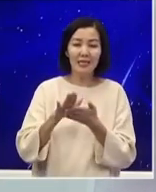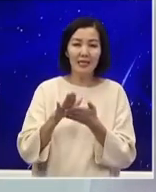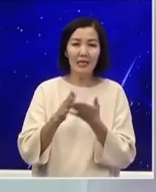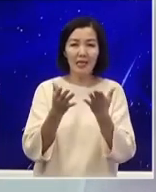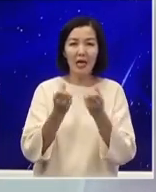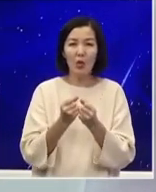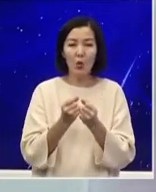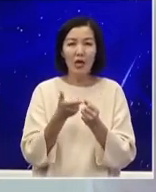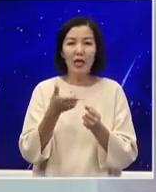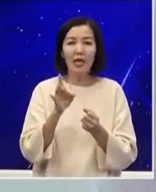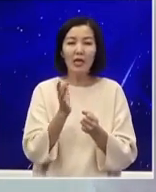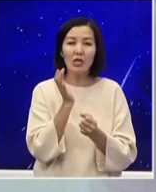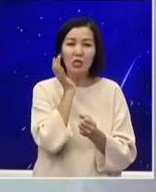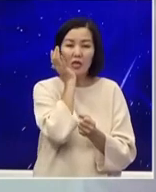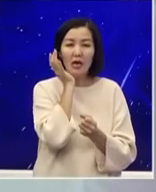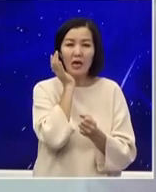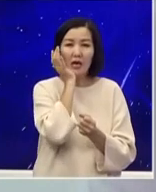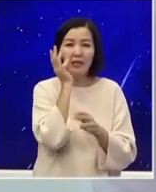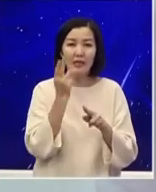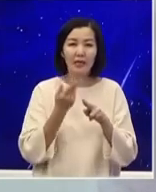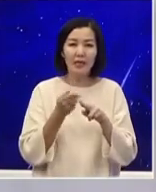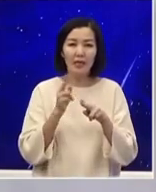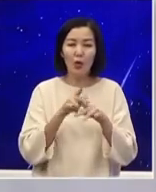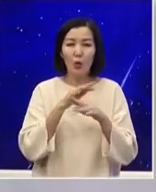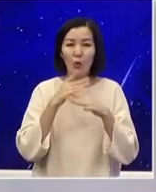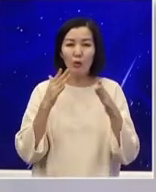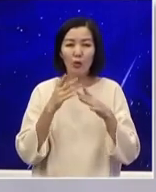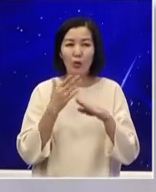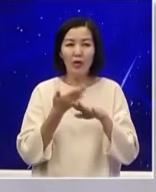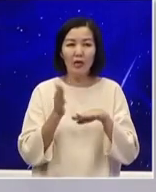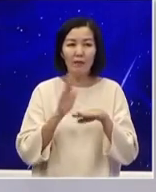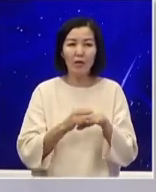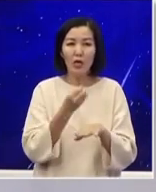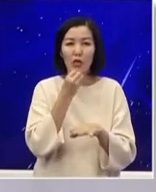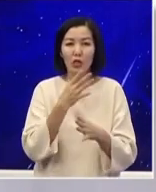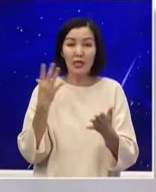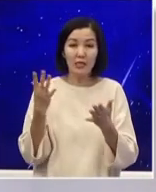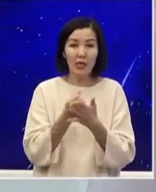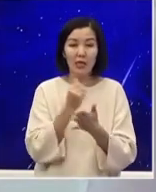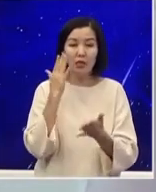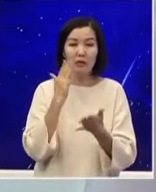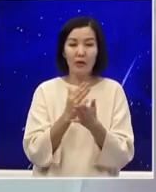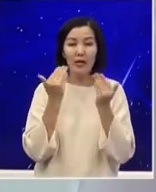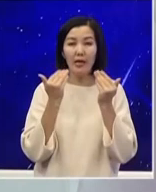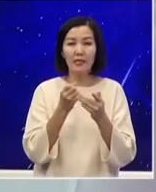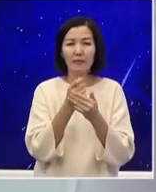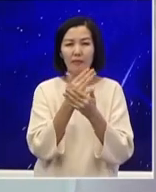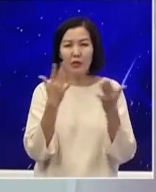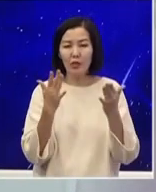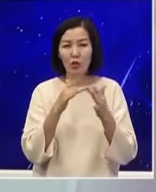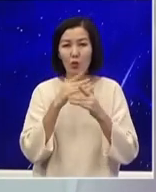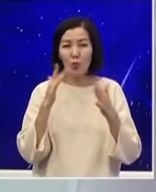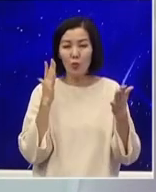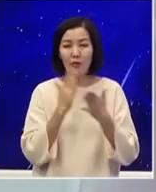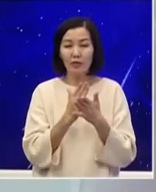грек жаңғағының микрокөбеуінде ең қиын процесс. Міне, біз жақсы нәтижеге қол жеткізіп отырмыз. Қазір бірнеше түрін көбейтіп